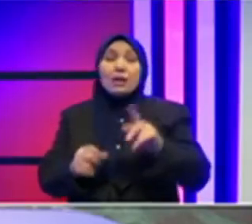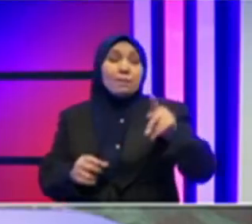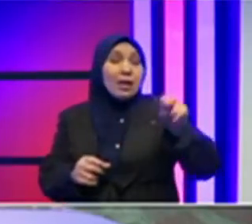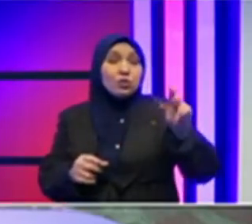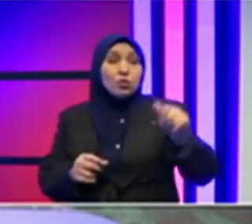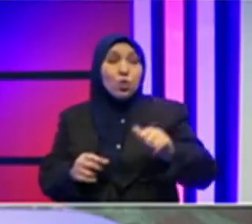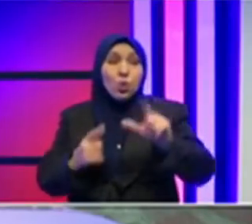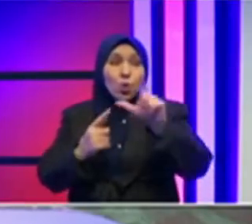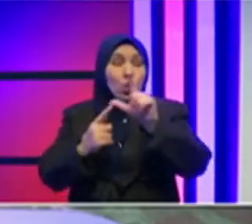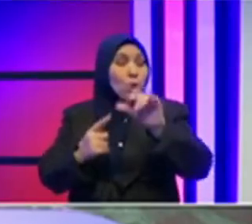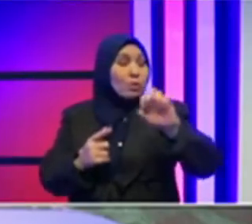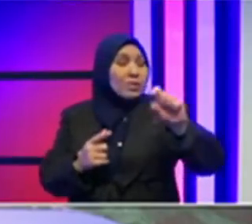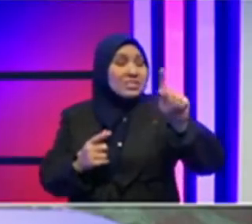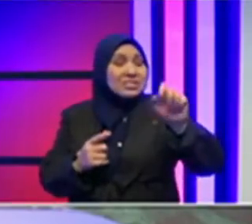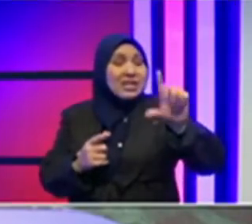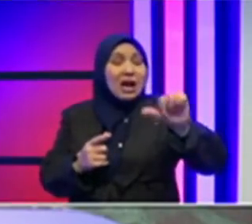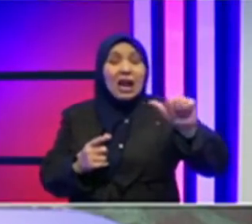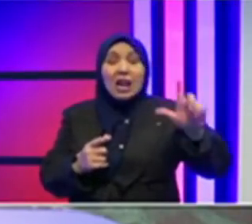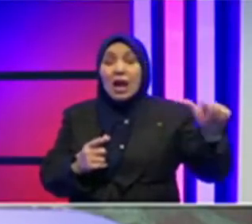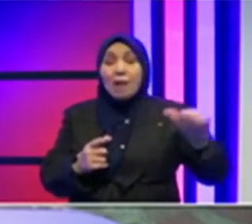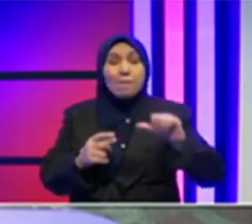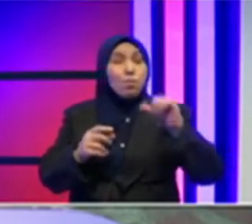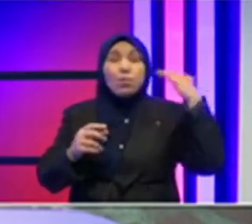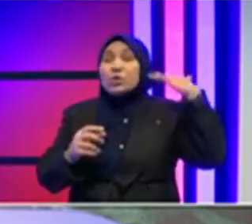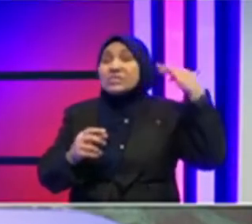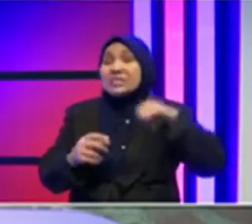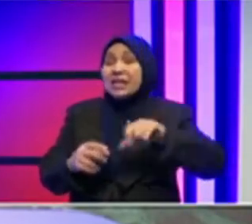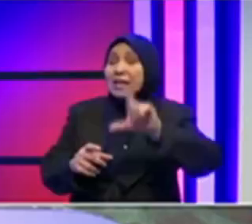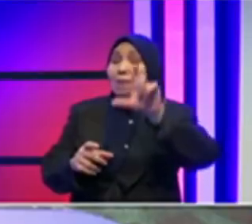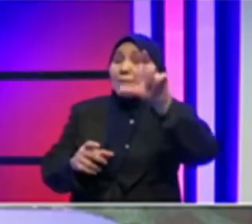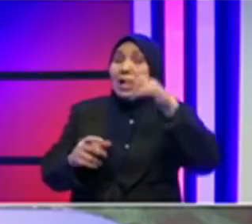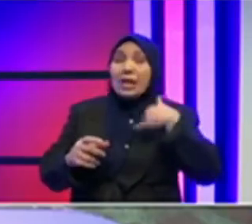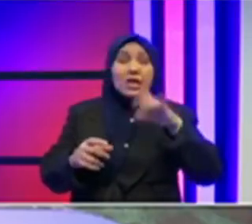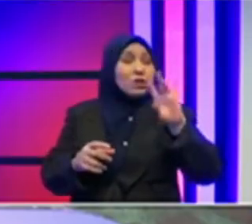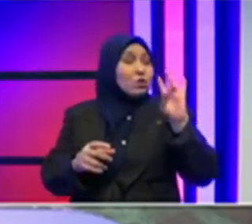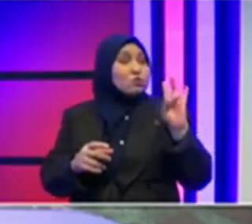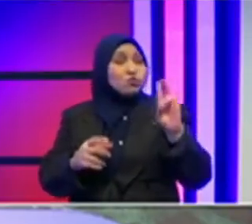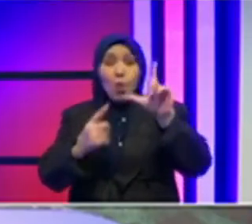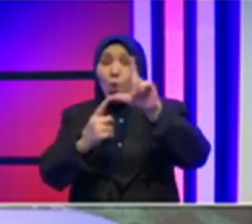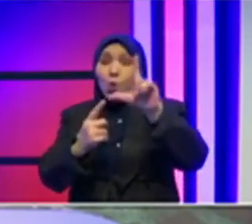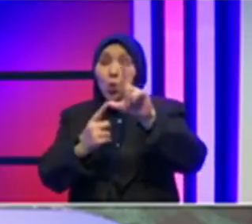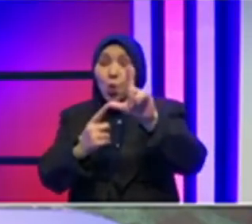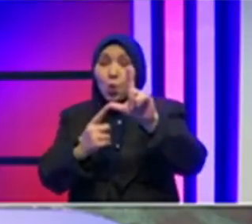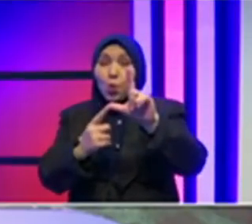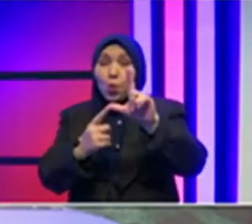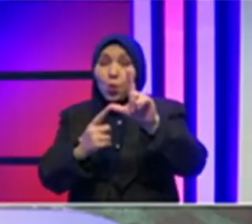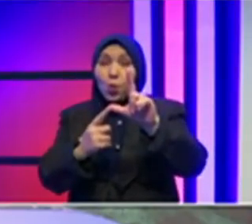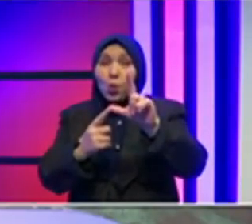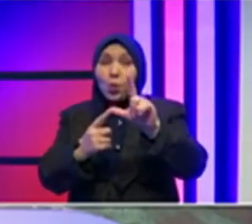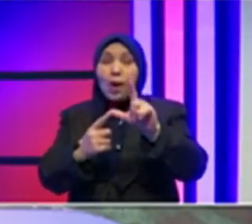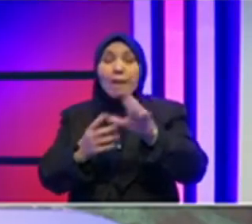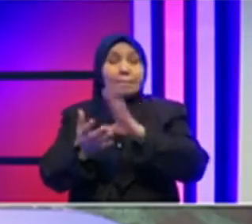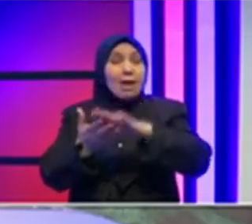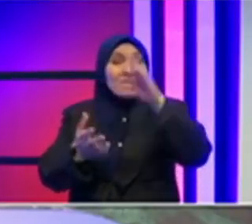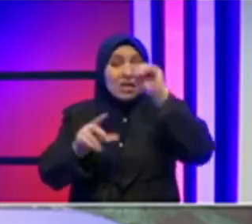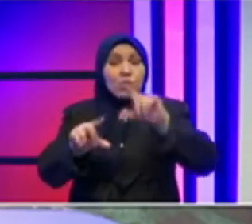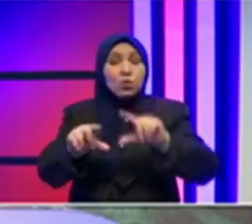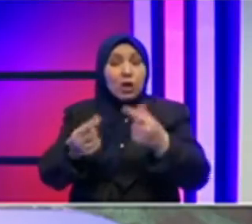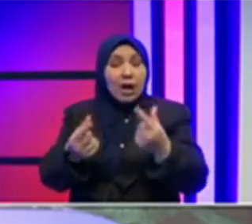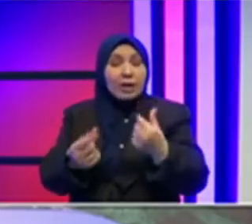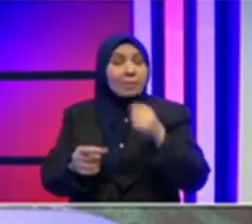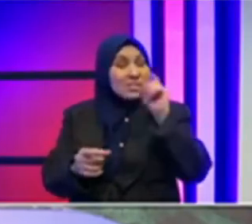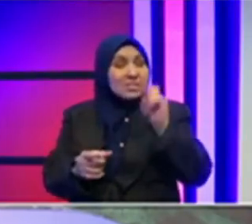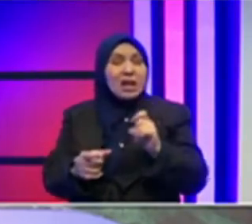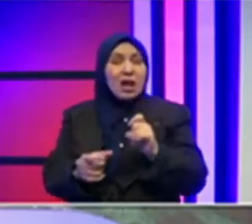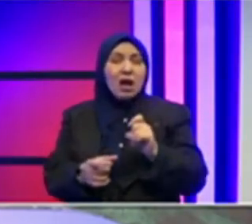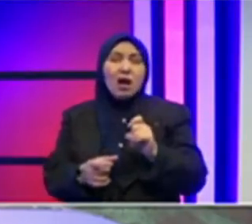Huruf isti'la' bunyinya tebal. Ada 7 huruf-hurufnya. Belajar Al-Quran hendaklah